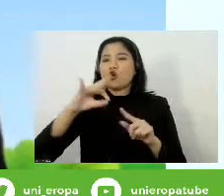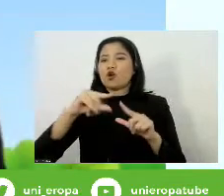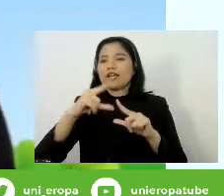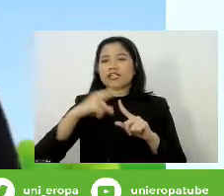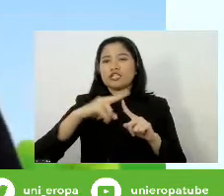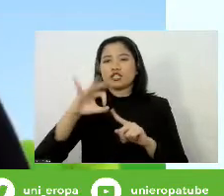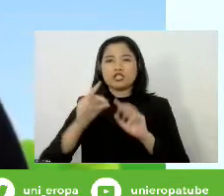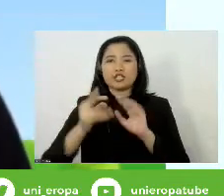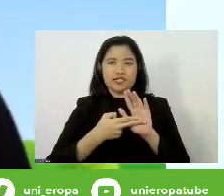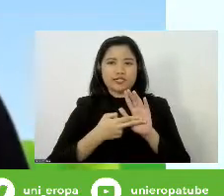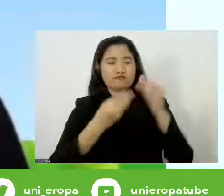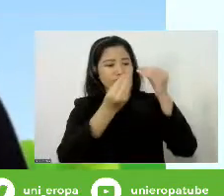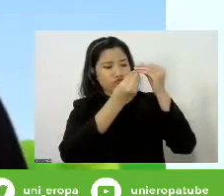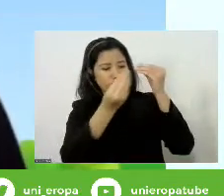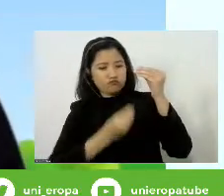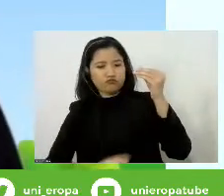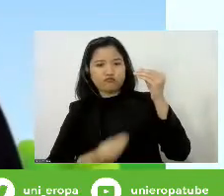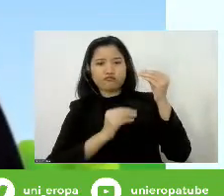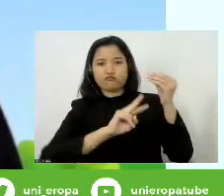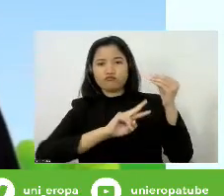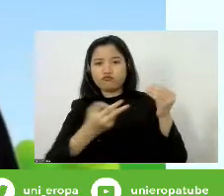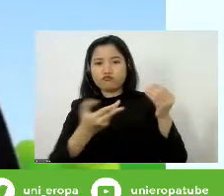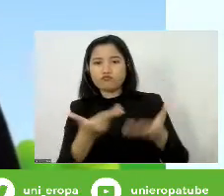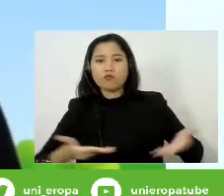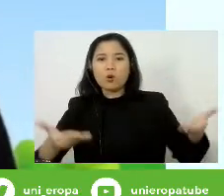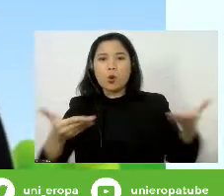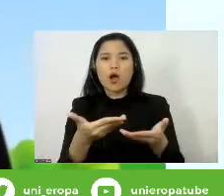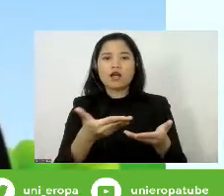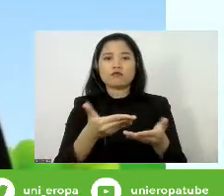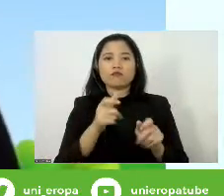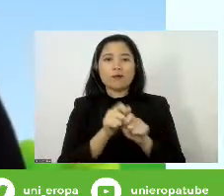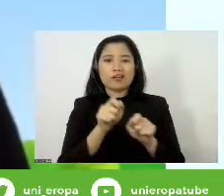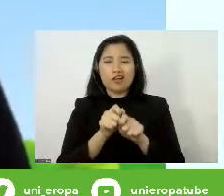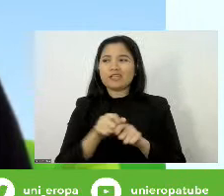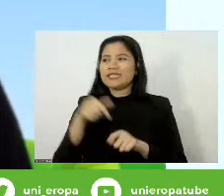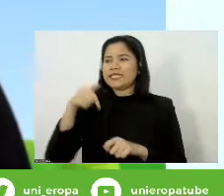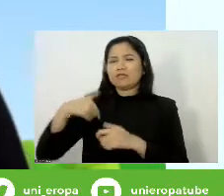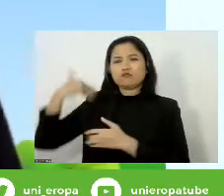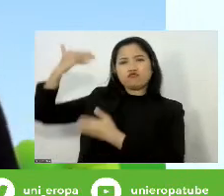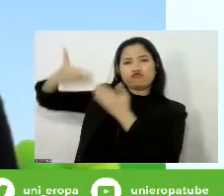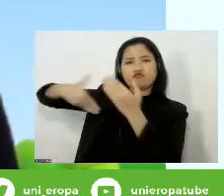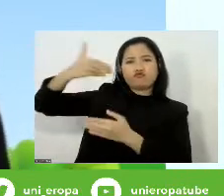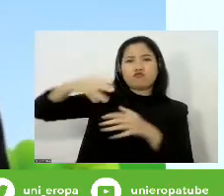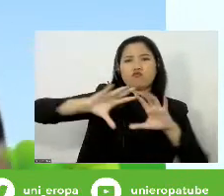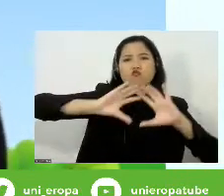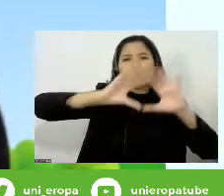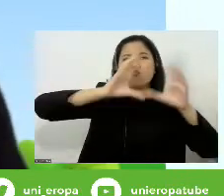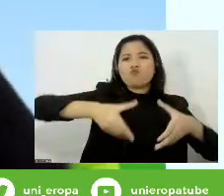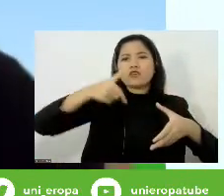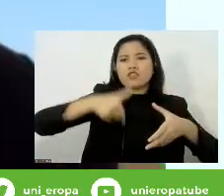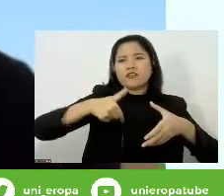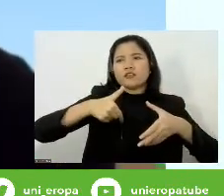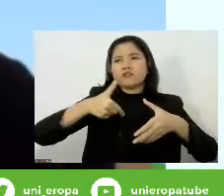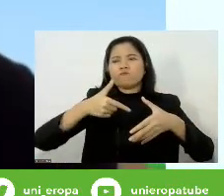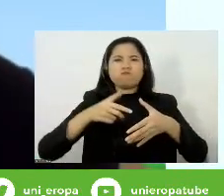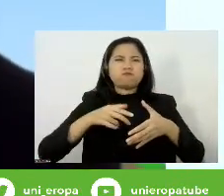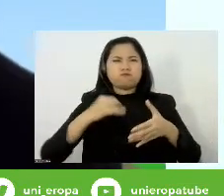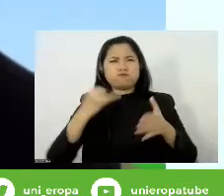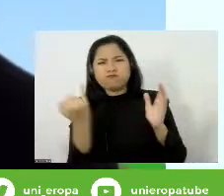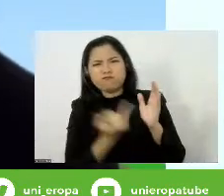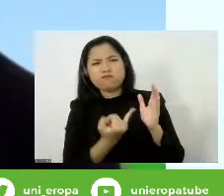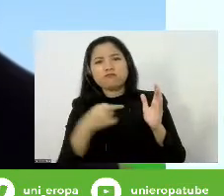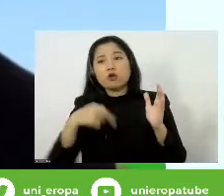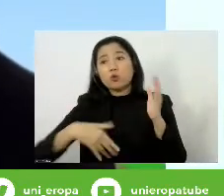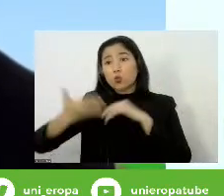semakin lama semakin ia kurang baik itu ya bumi kita ini kita juga ngerasa mungkin kok dulu kayaknya adem-adem aja